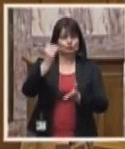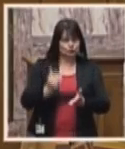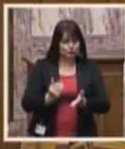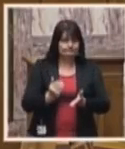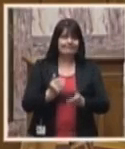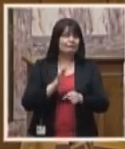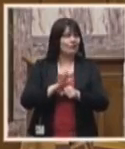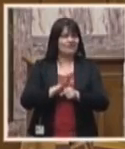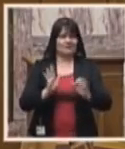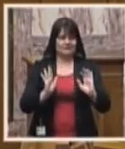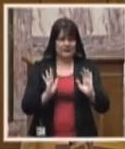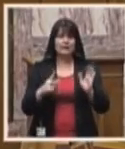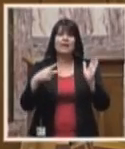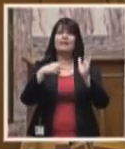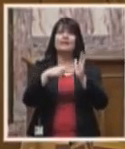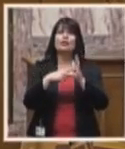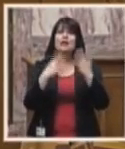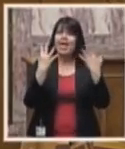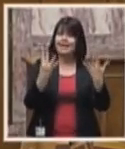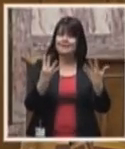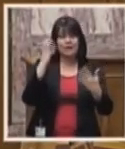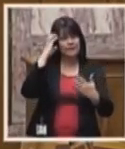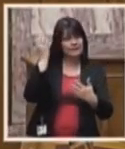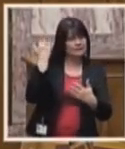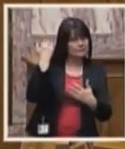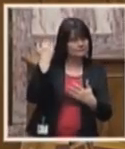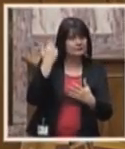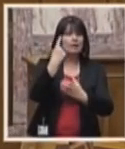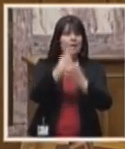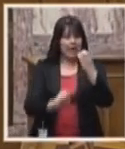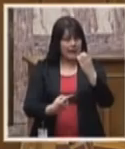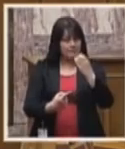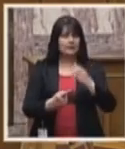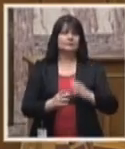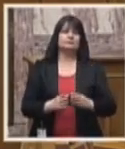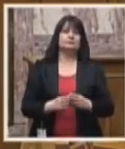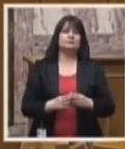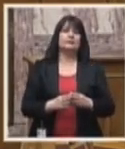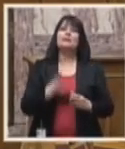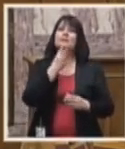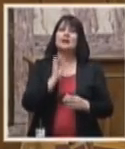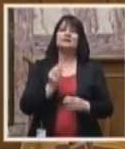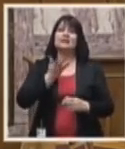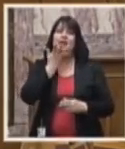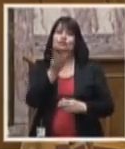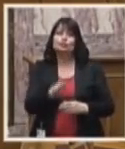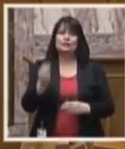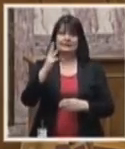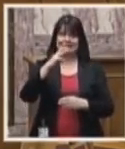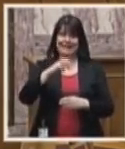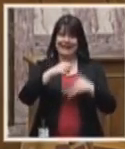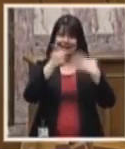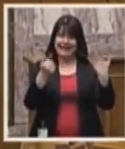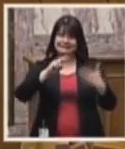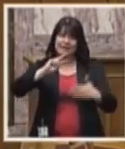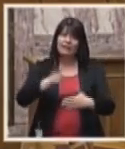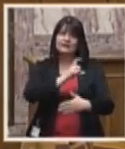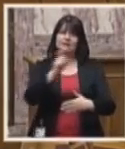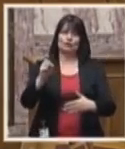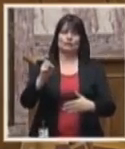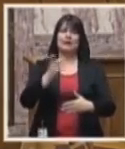Θυμίζω, το 2009 είχαμε ελλείμματα, δηλαδή είχαμε ξοδέψει παραπάνω 36